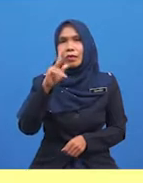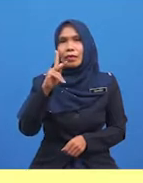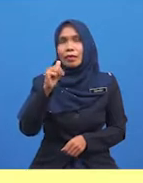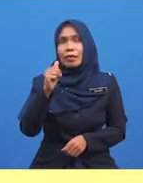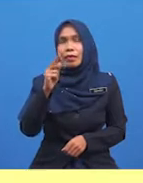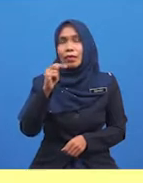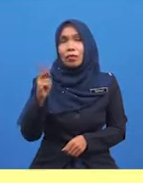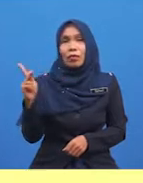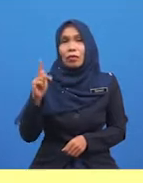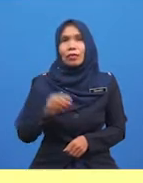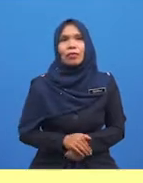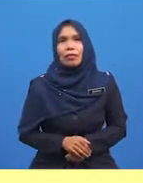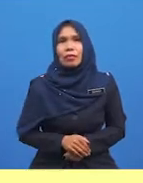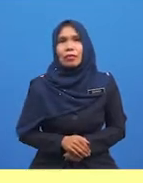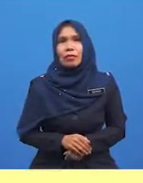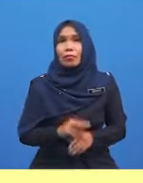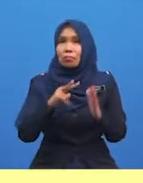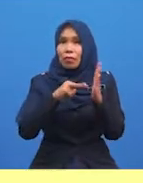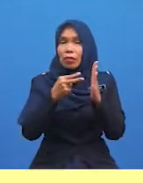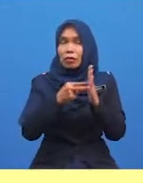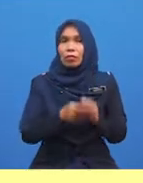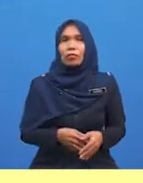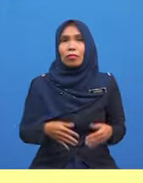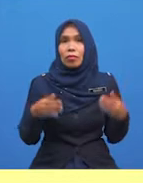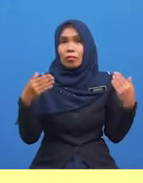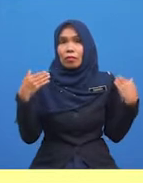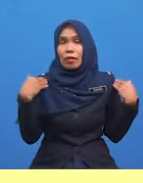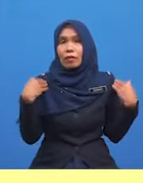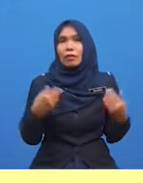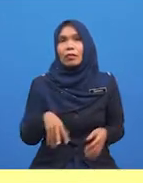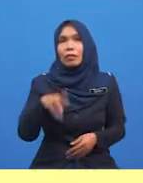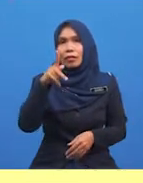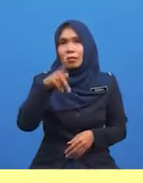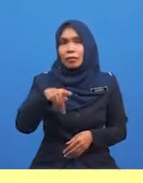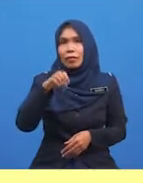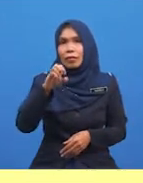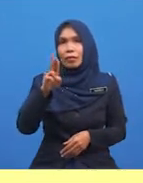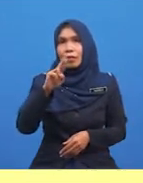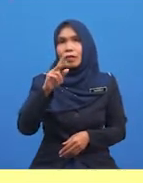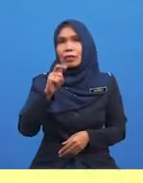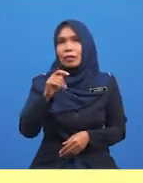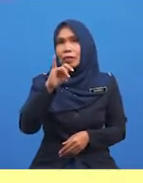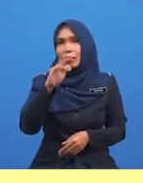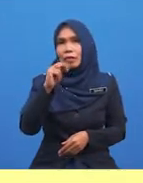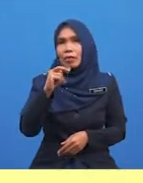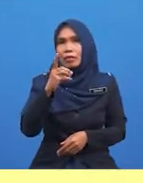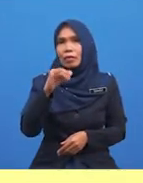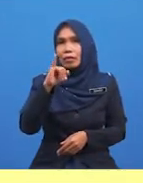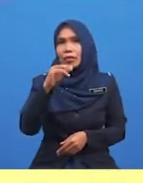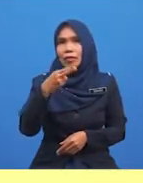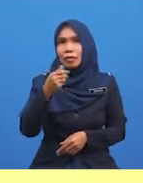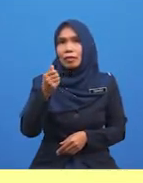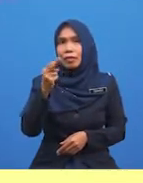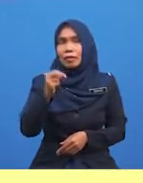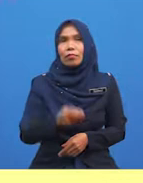antara badan-badan kerajaan dan ianya menyalahi konsep doktrin pengasingan kuasa